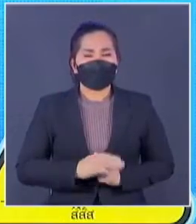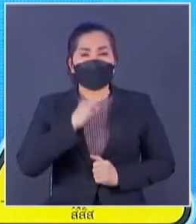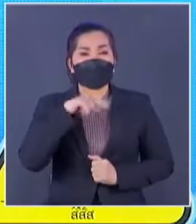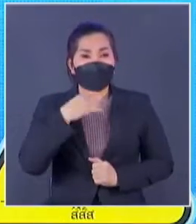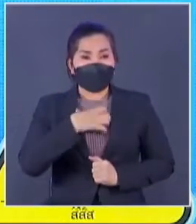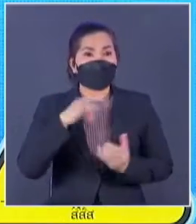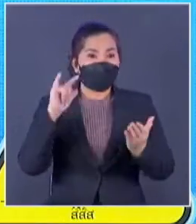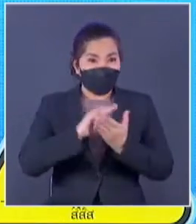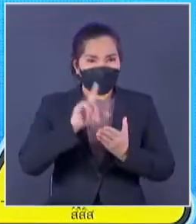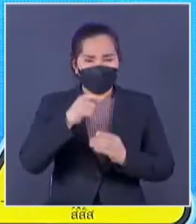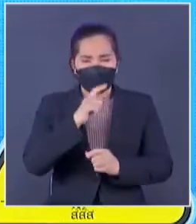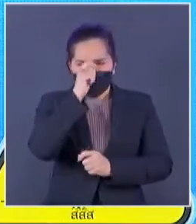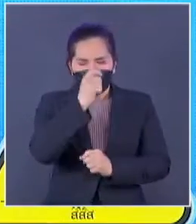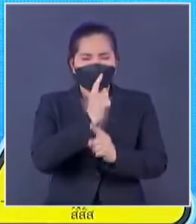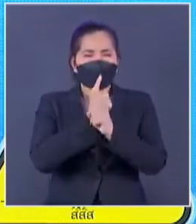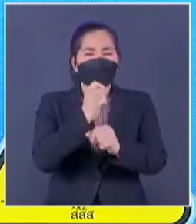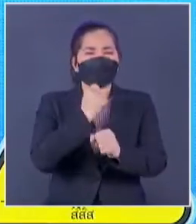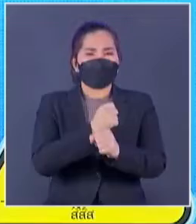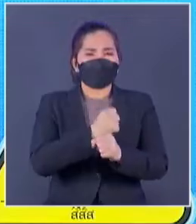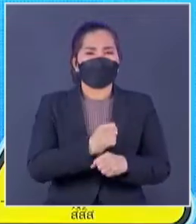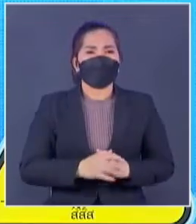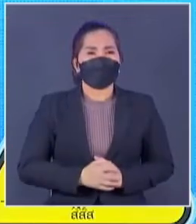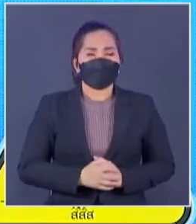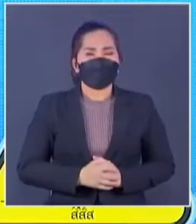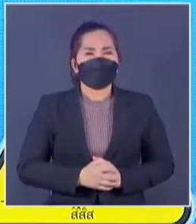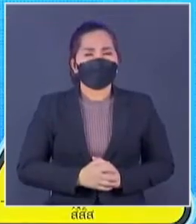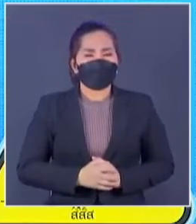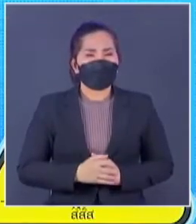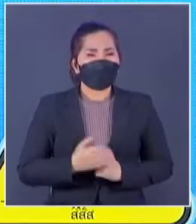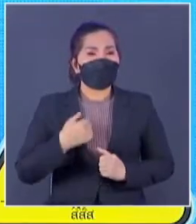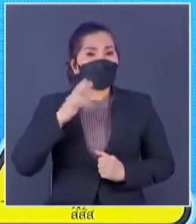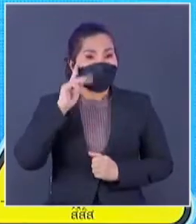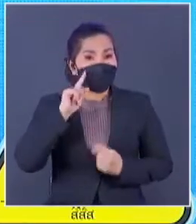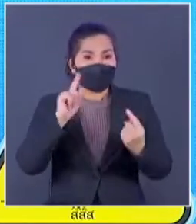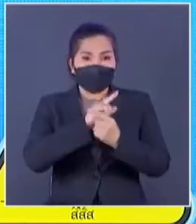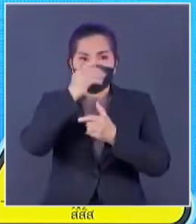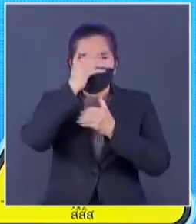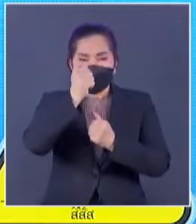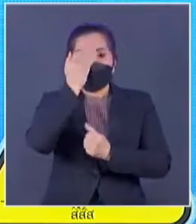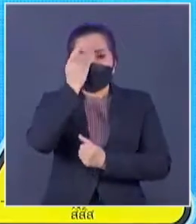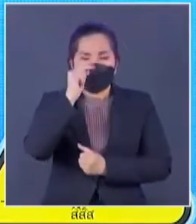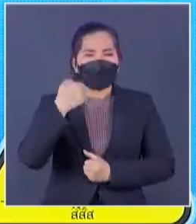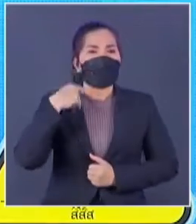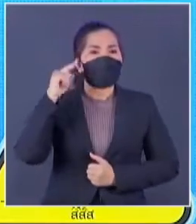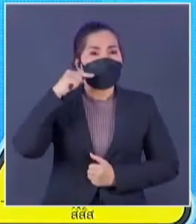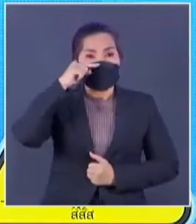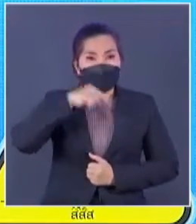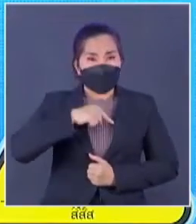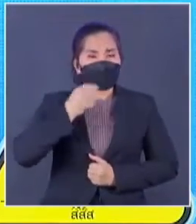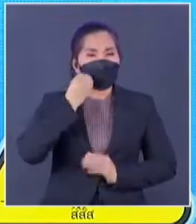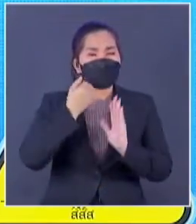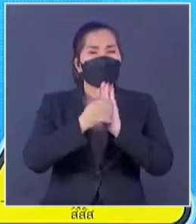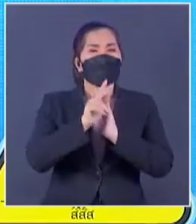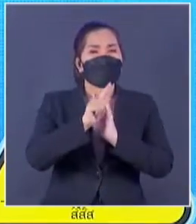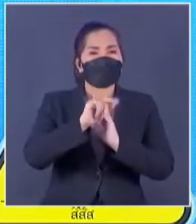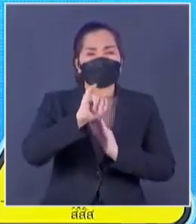ลับมานะครับก็ทำให้เรื่องนี้เองเนี่ยเป็นข่าวโด่งดังเลยคุณยายไหมครับหญิงไทยขอนแก่น